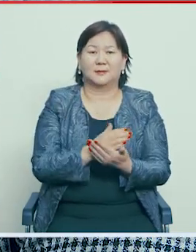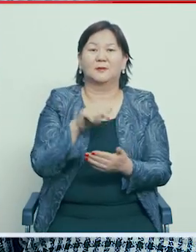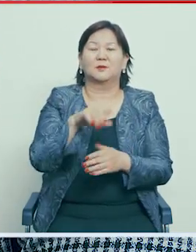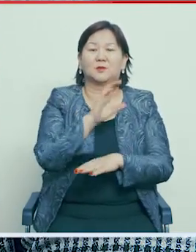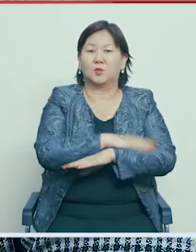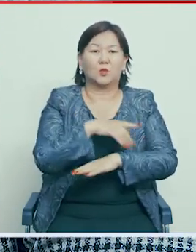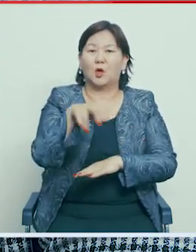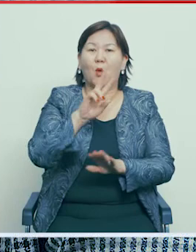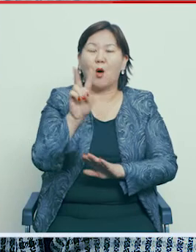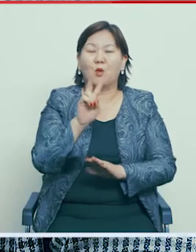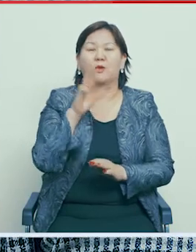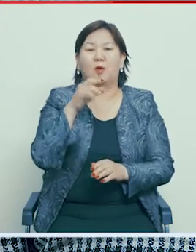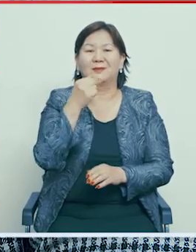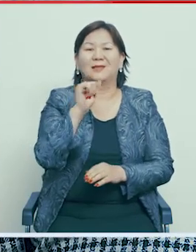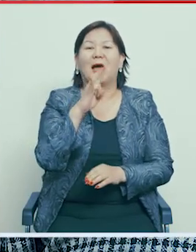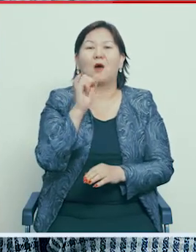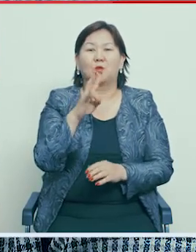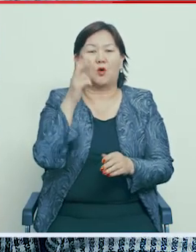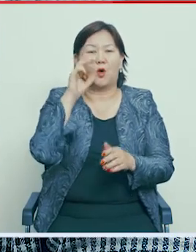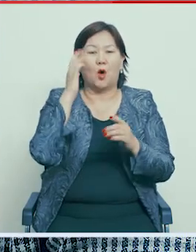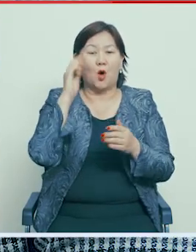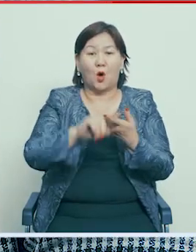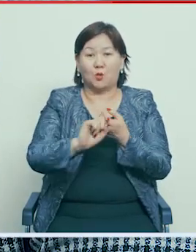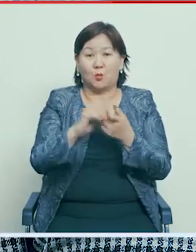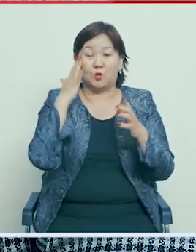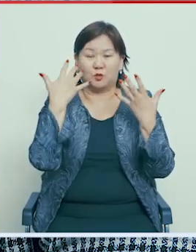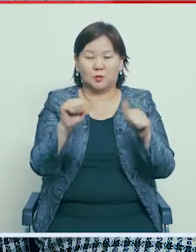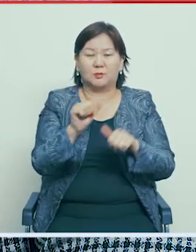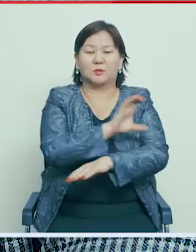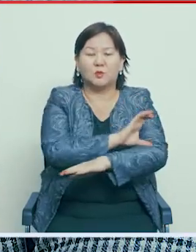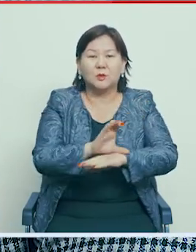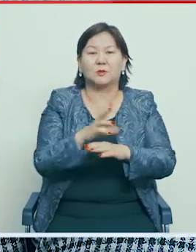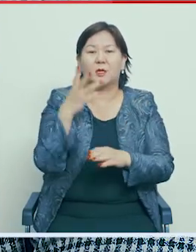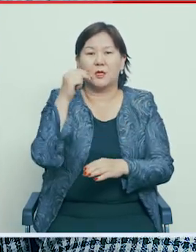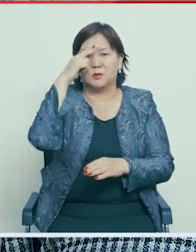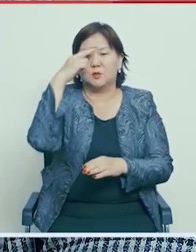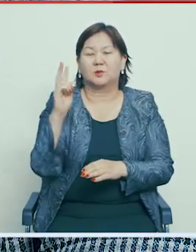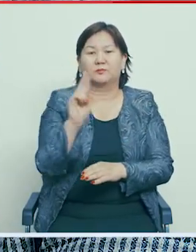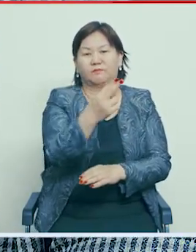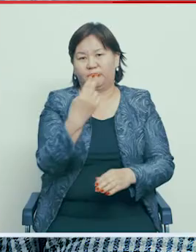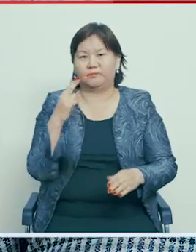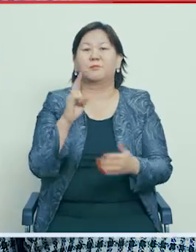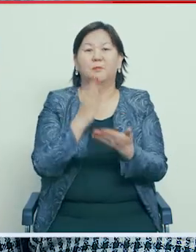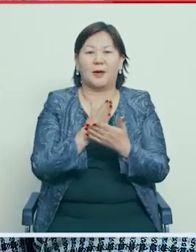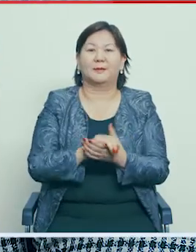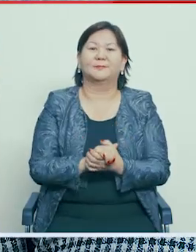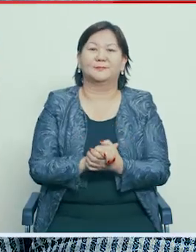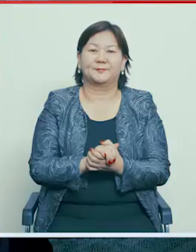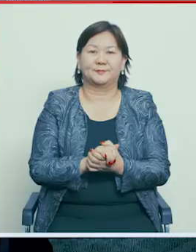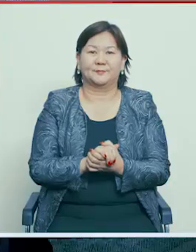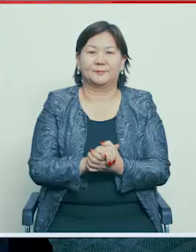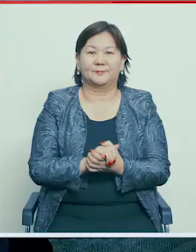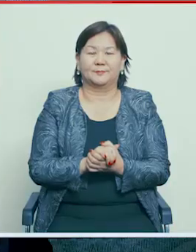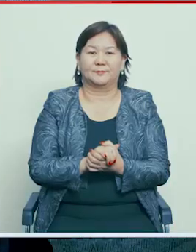тэрэндээ бол яваагүй одоо зүгээр энэ давныхаа холбооноос зохион байгуулж байгаа сургалтандаа сураал ээжгүй хоёр ингээл хамтраал хөтөлцөөл явж байгаа.